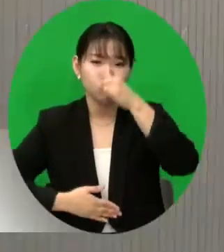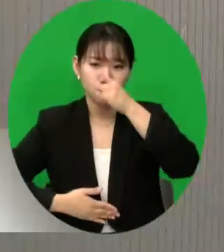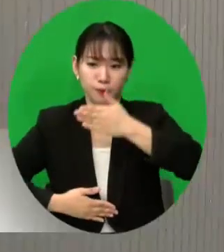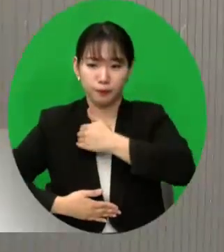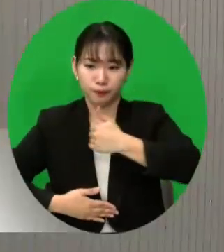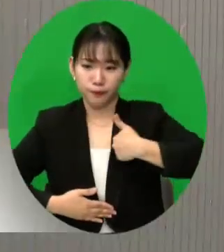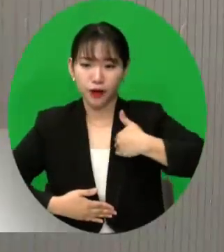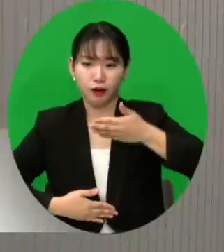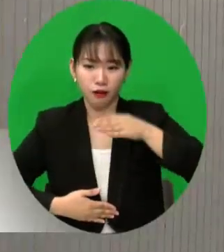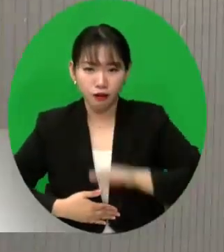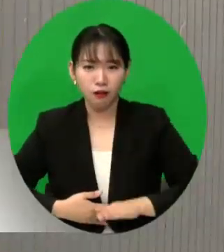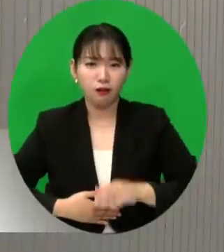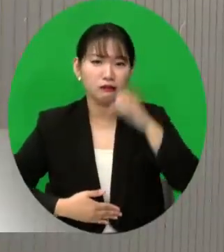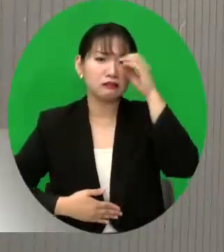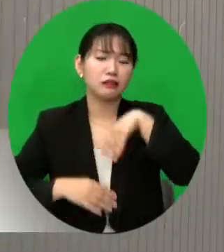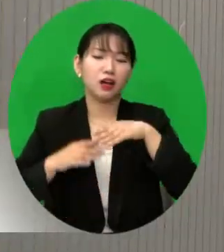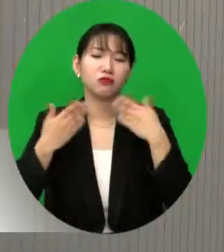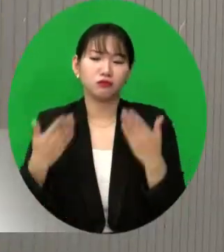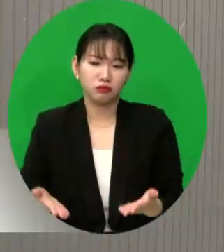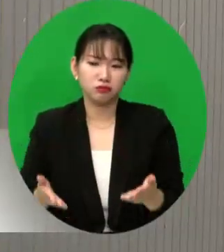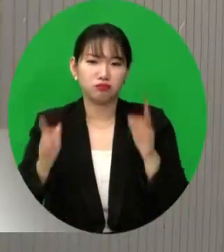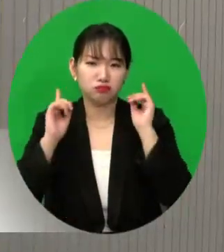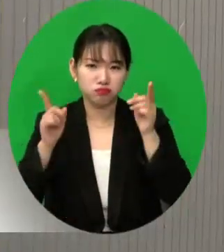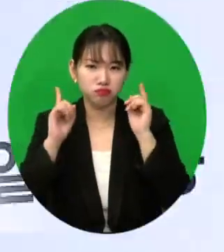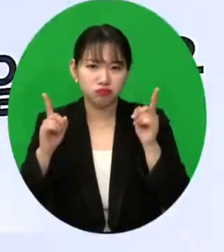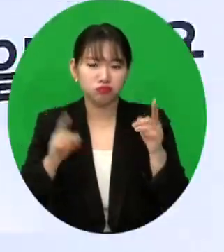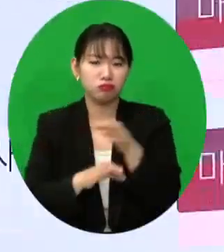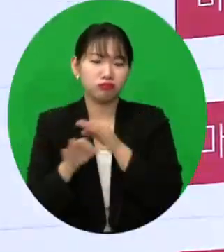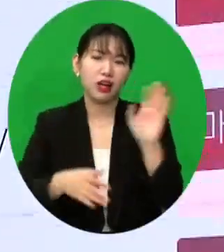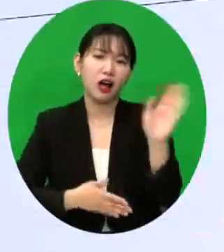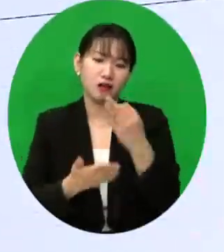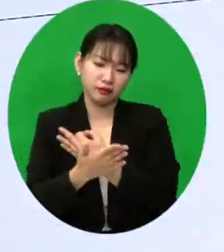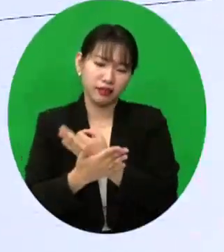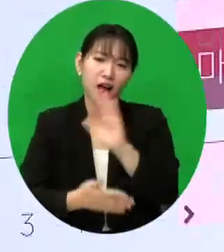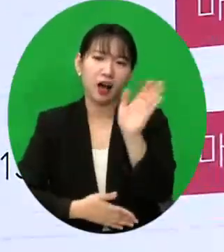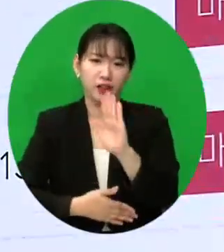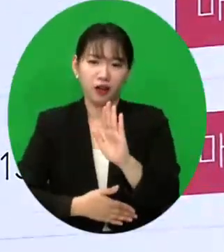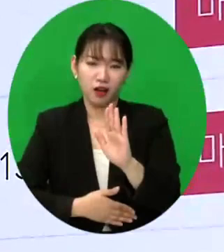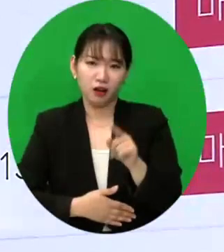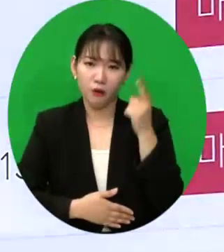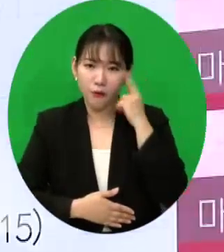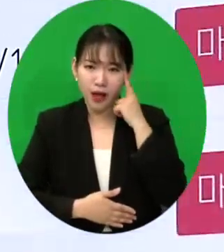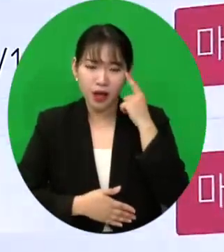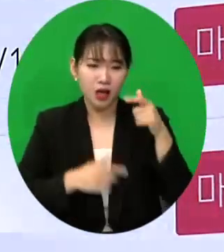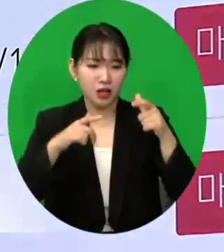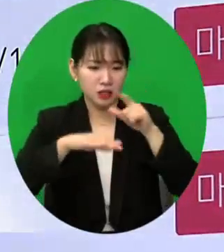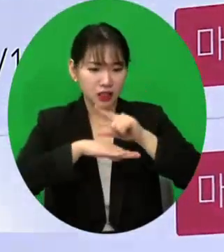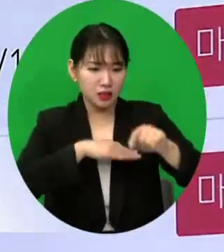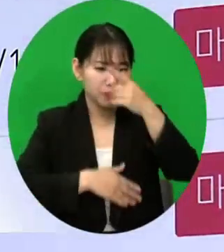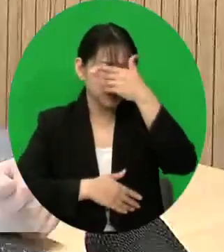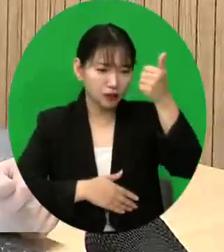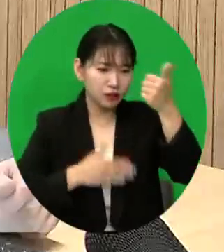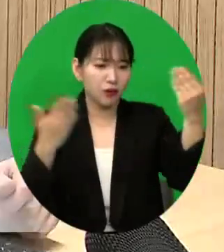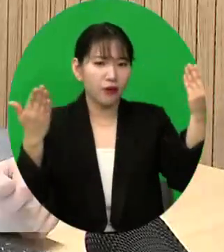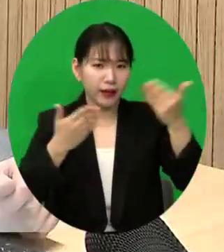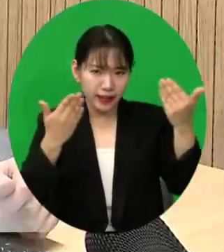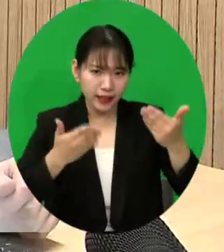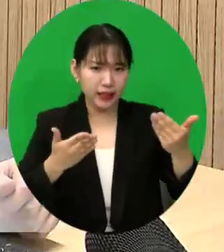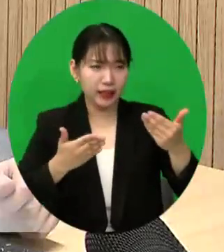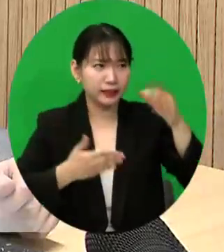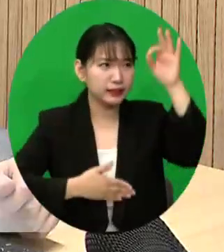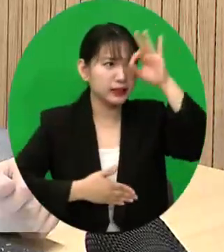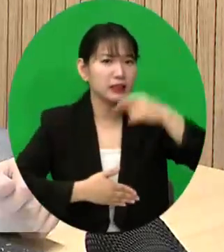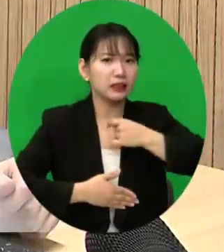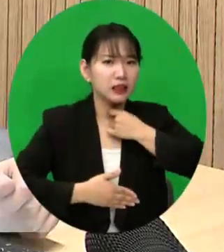있는데도 그냥 쉬고 있는 비경제활동 인구로 분류된 건 지역 청년들의 구직 높이와 입맛에 맞는